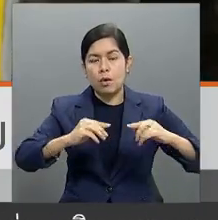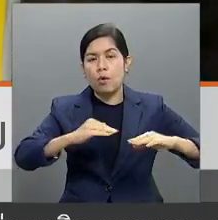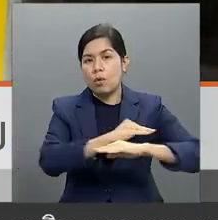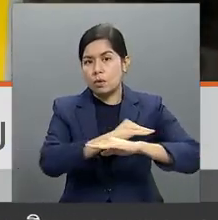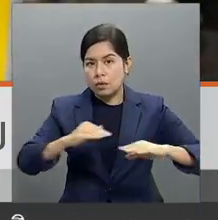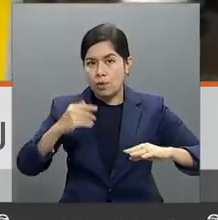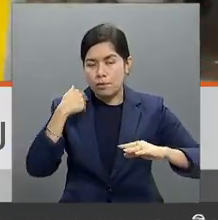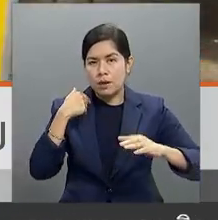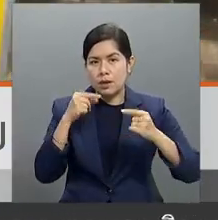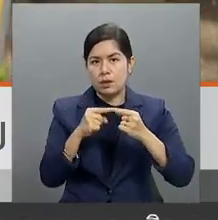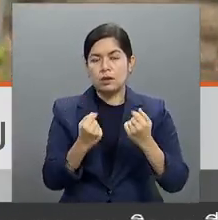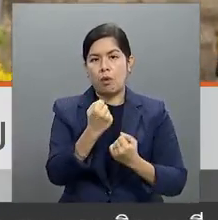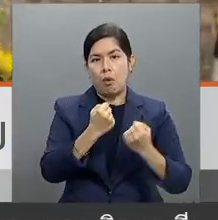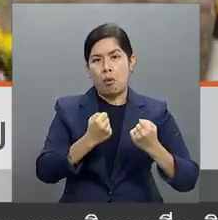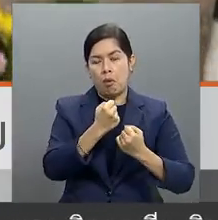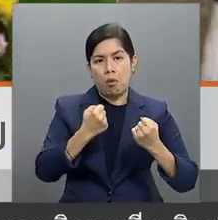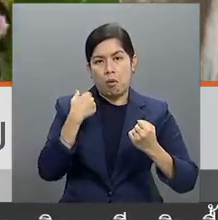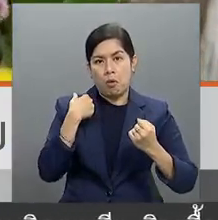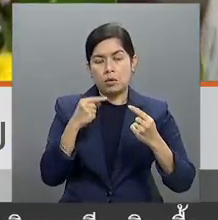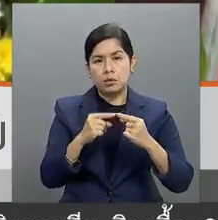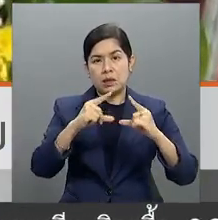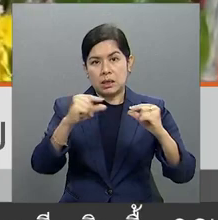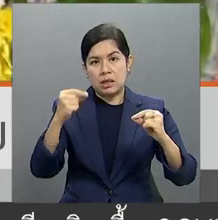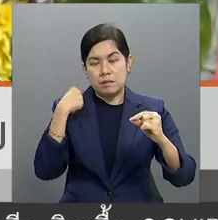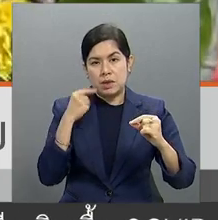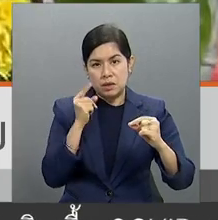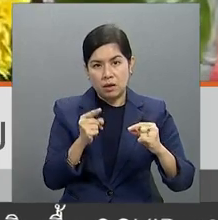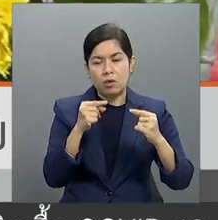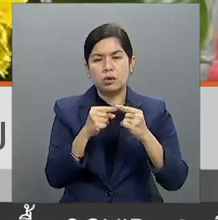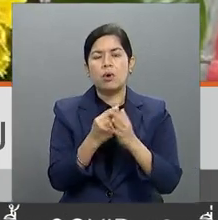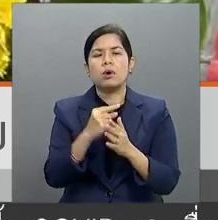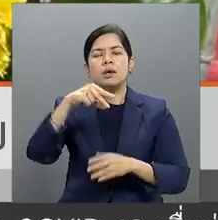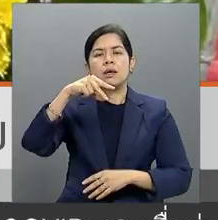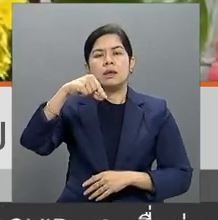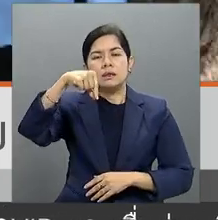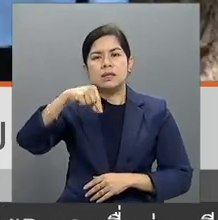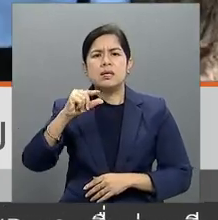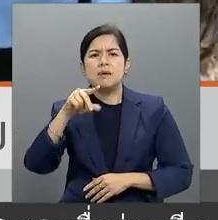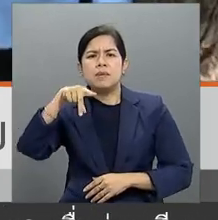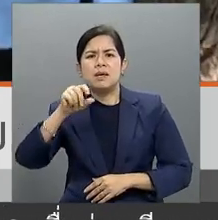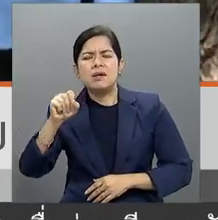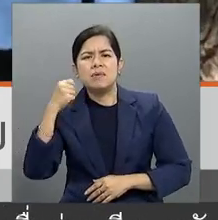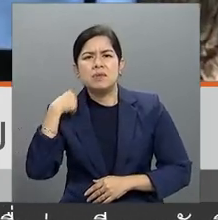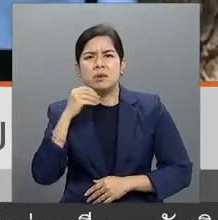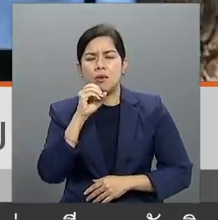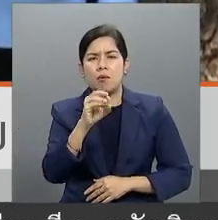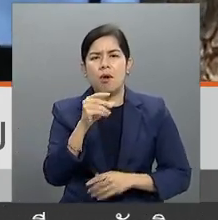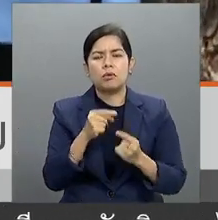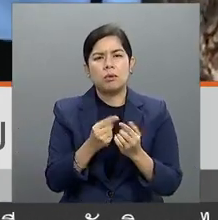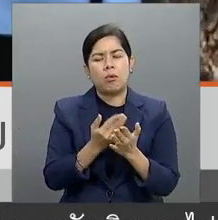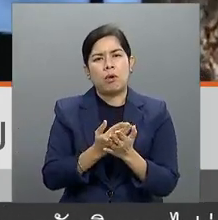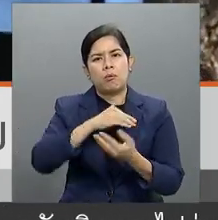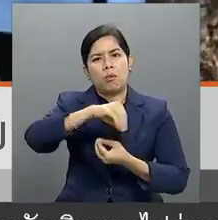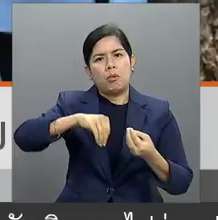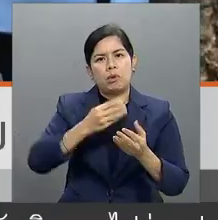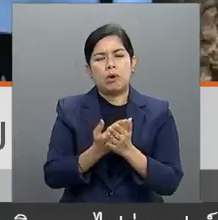ต้องติดตั้งอุปกรณ์ GPSแท็กซี่โอเคเพราะว่าไม่ก่อให้เกิดรายได้กับผู้ประกอบการรถแท็กซี่รวม